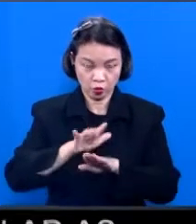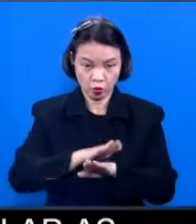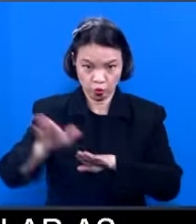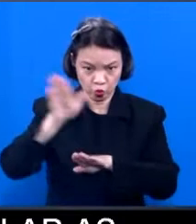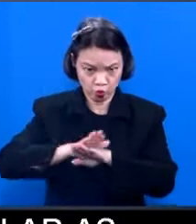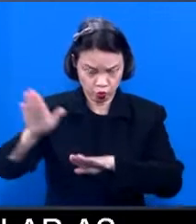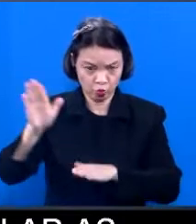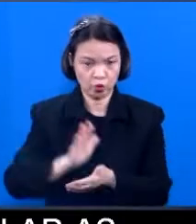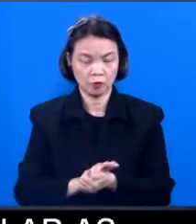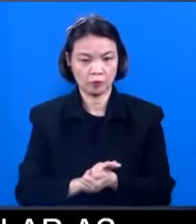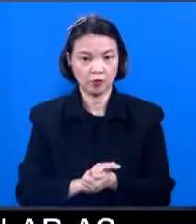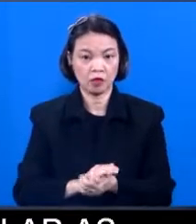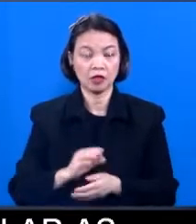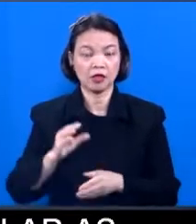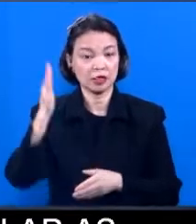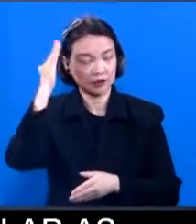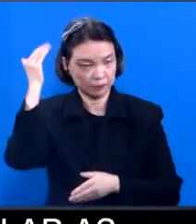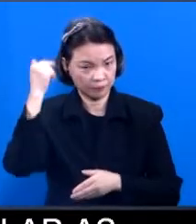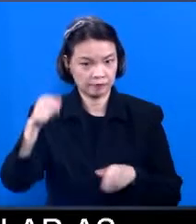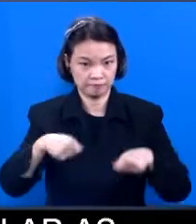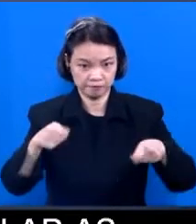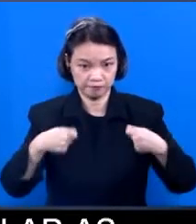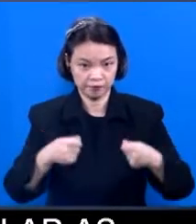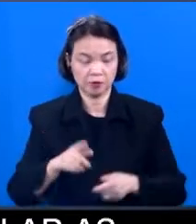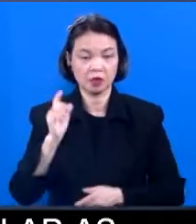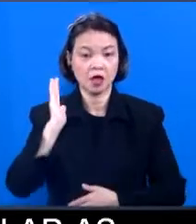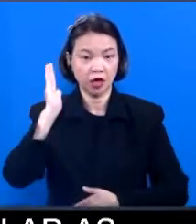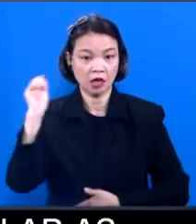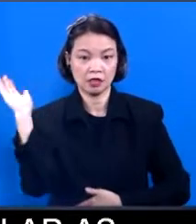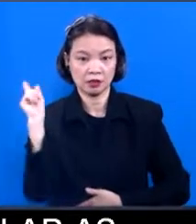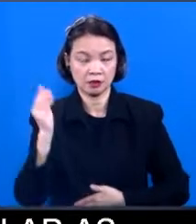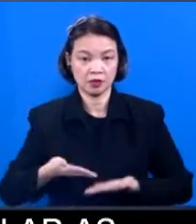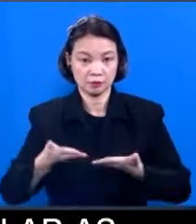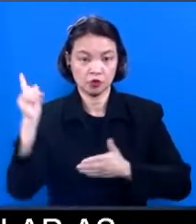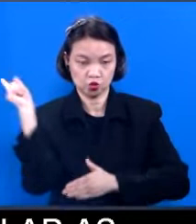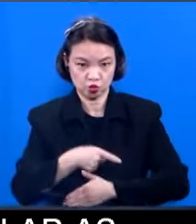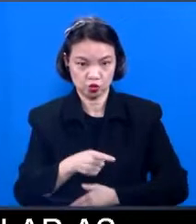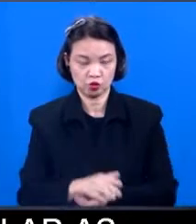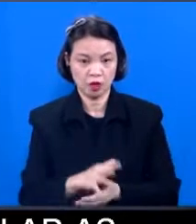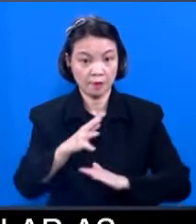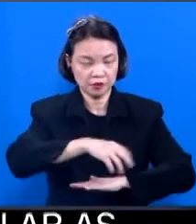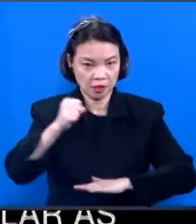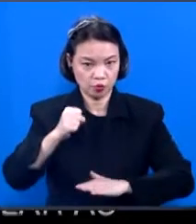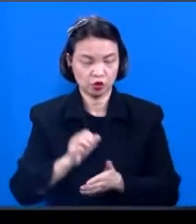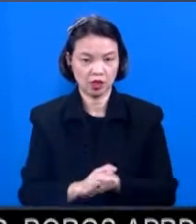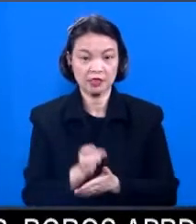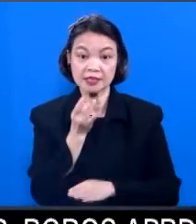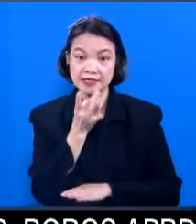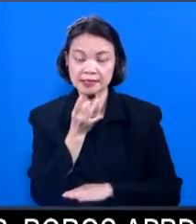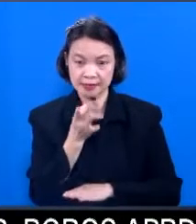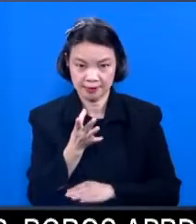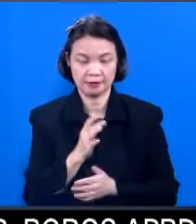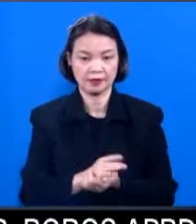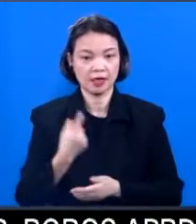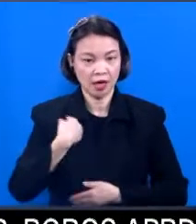tidak mematuhi ketentuan tersebut, maka akan diberikan sanksi berupa pembekuan atau pencabutan izin. Kami